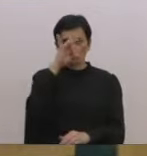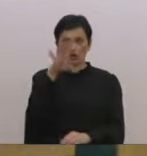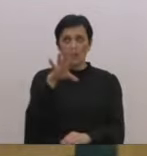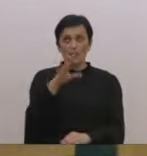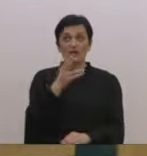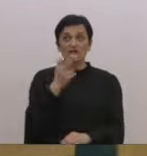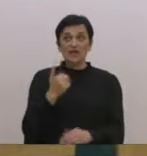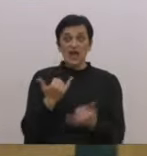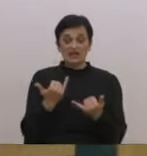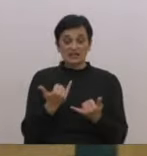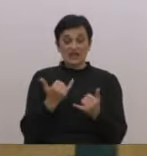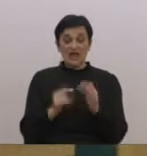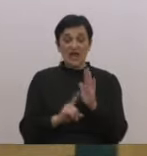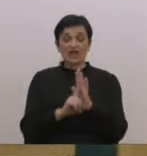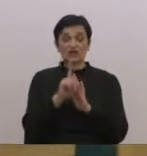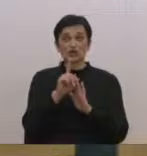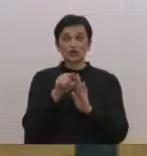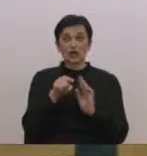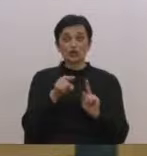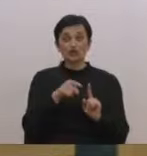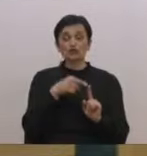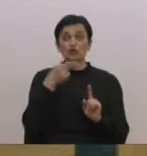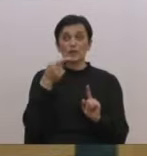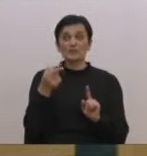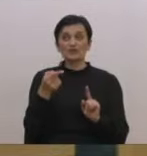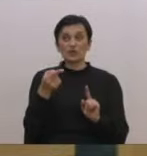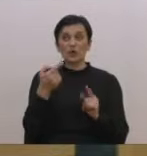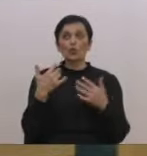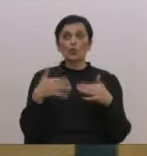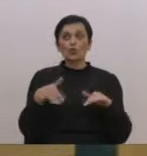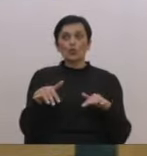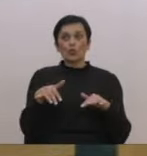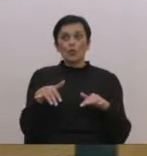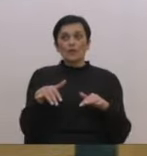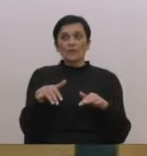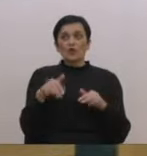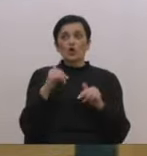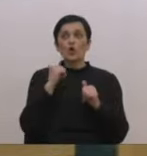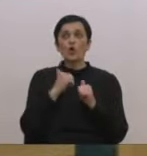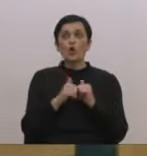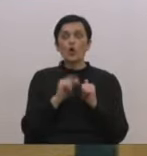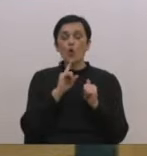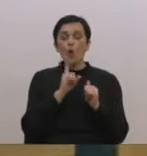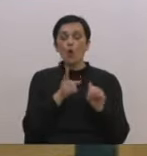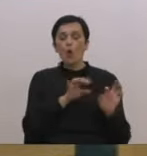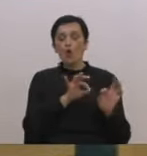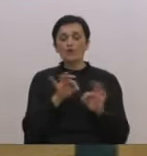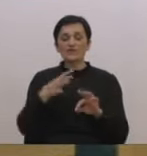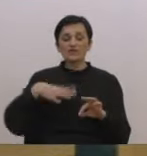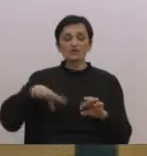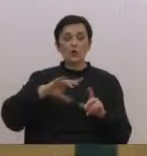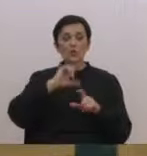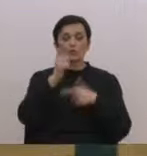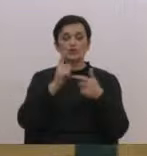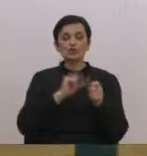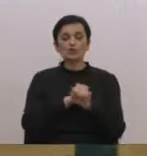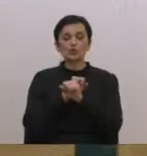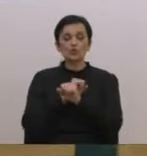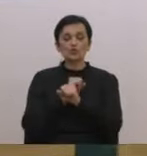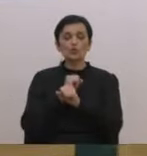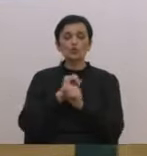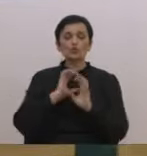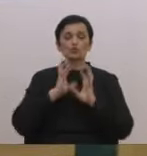და დღეიდან ამის შემდეგ უკვე ყოველ წელს საქართველოს თის კურორტები უმასპინძლებს